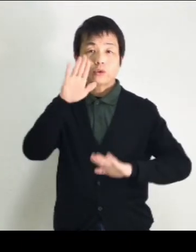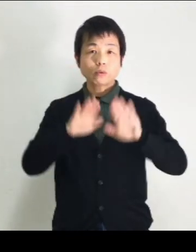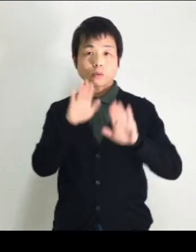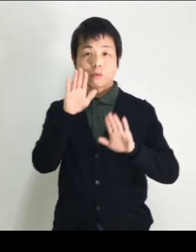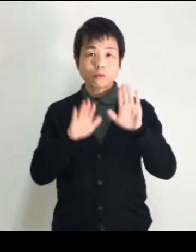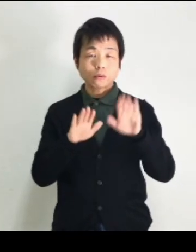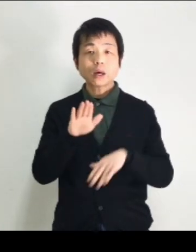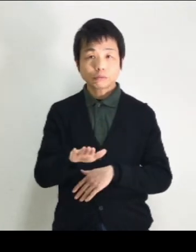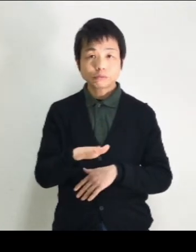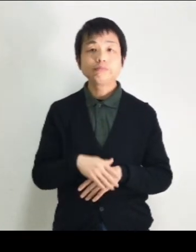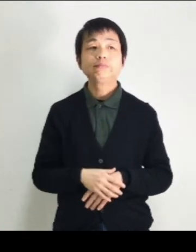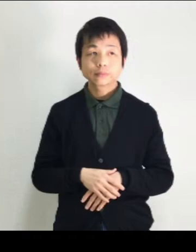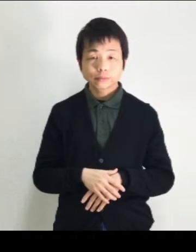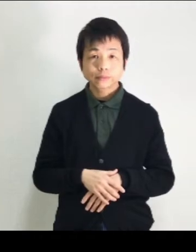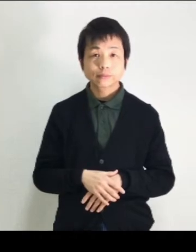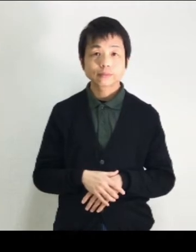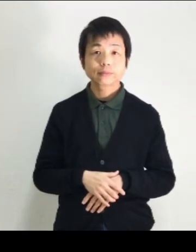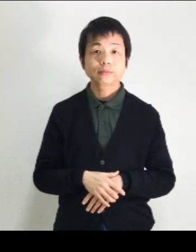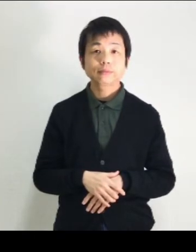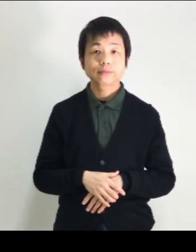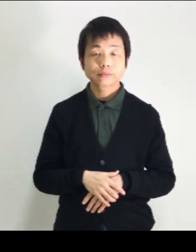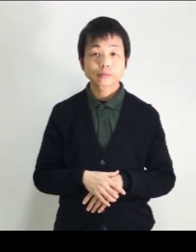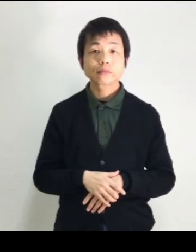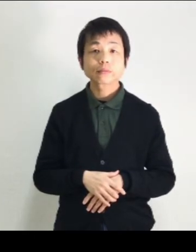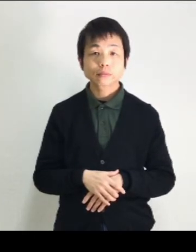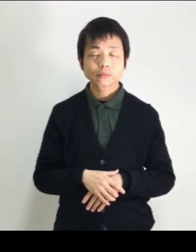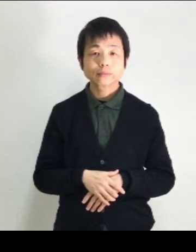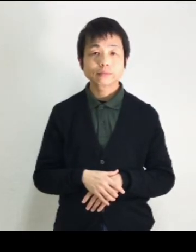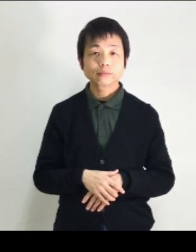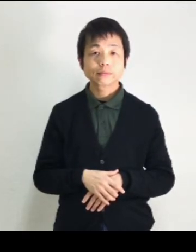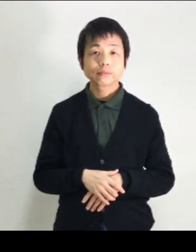実情っていうところで、すごく、